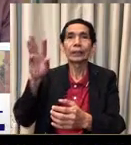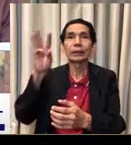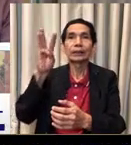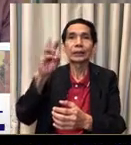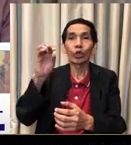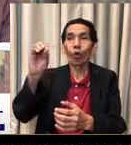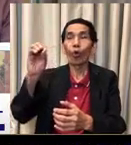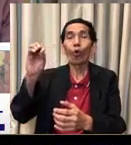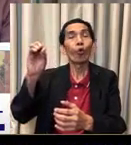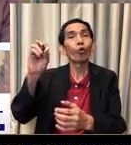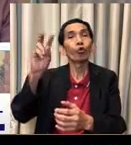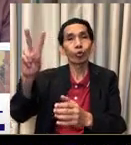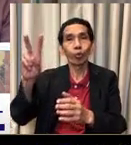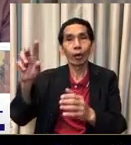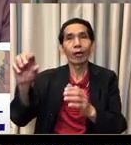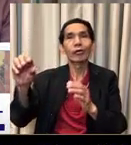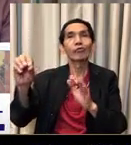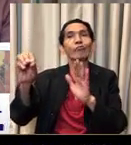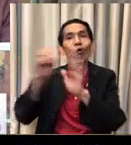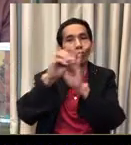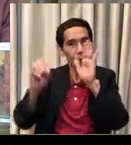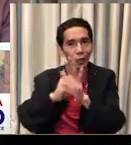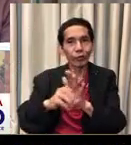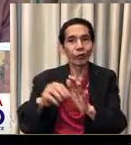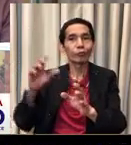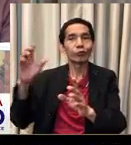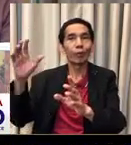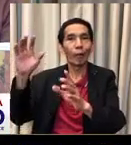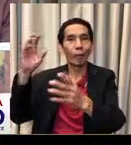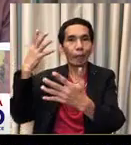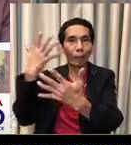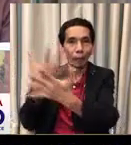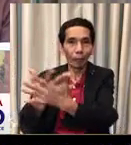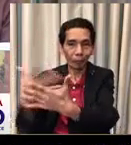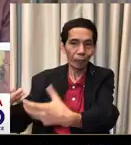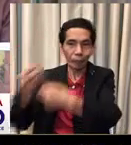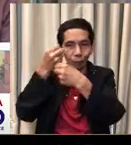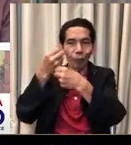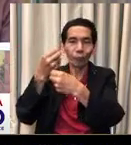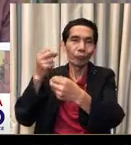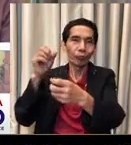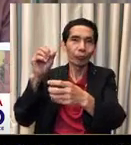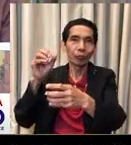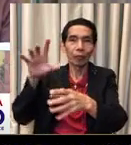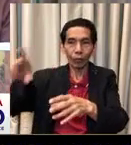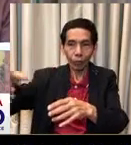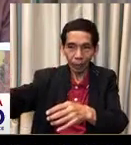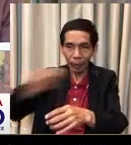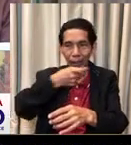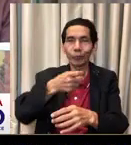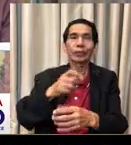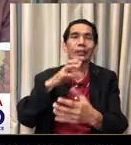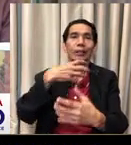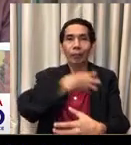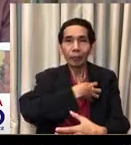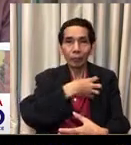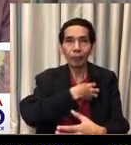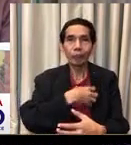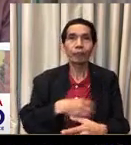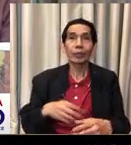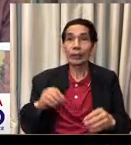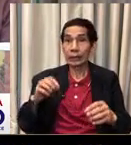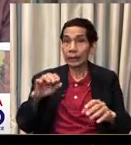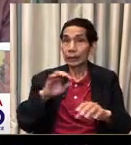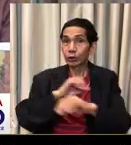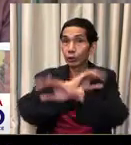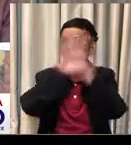ka. Matatari ka ng ano, ng pulis. O, makakalawid ka. Ayun po ah, basta malinaw